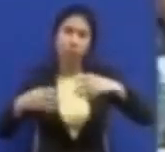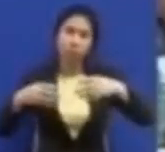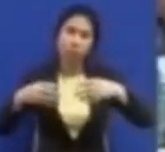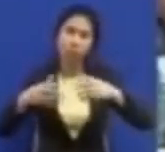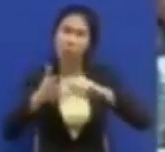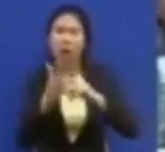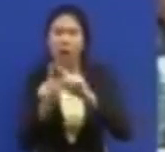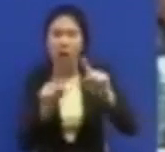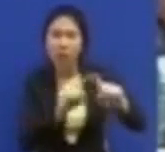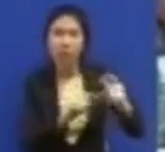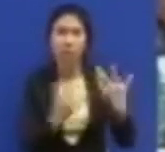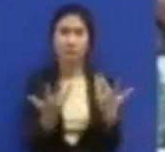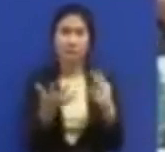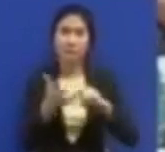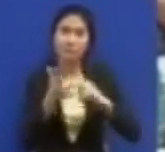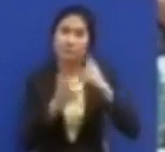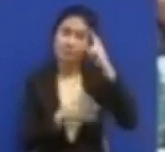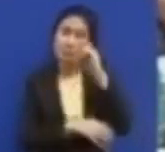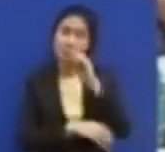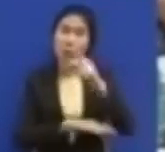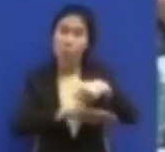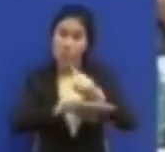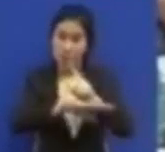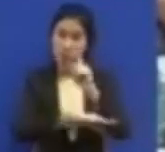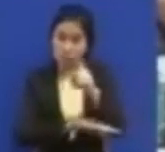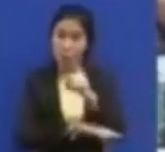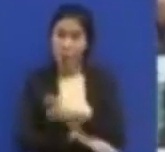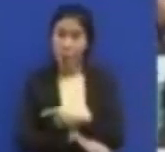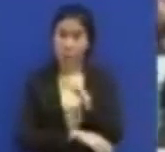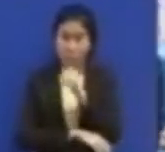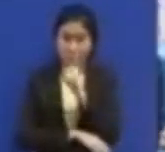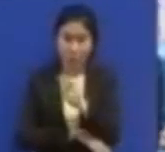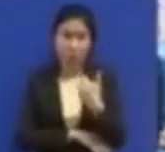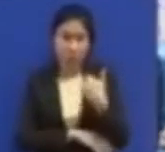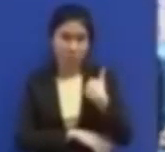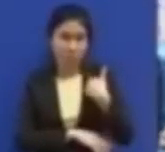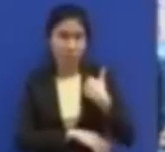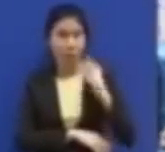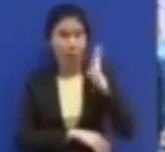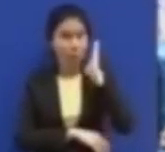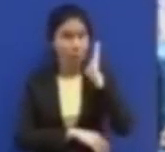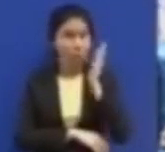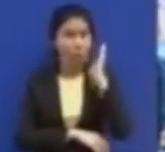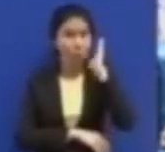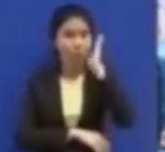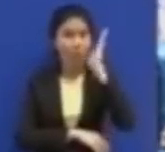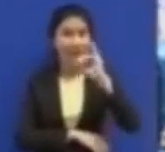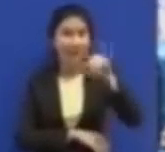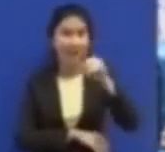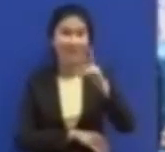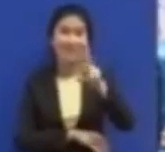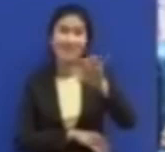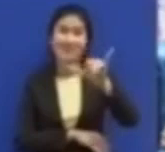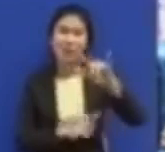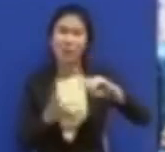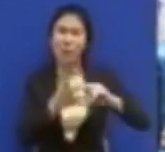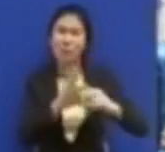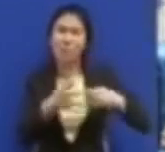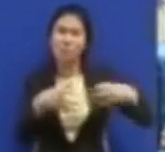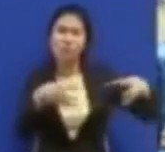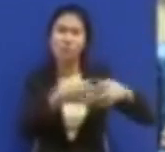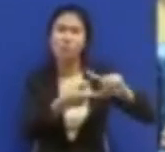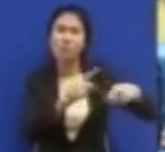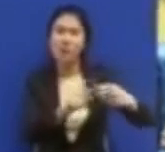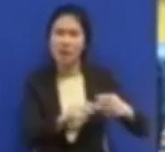างนี้มั่งท่านประธานต้องดุนะครับน้องจิรยุเนี่ยแกก็น่ารักอะครับแต่ว่าพวกกันทั้งนั้นนะครับแต่ว่าท่